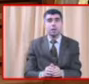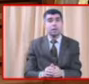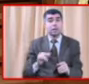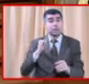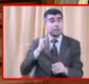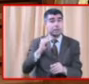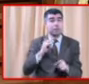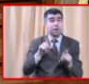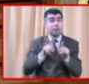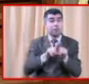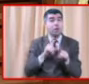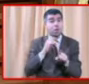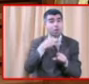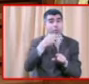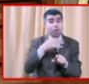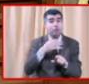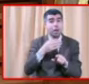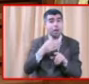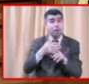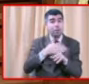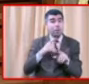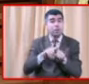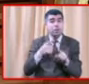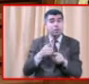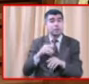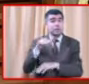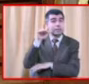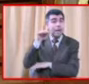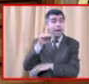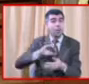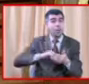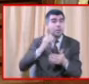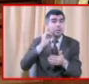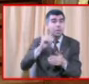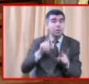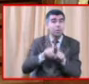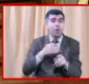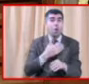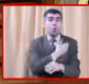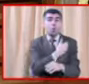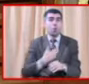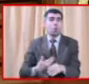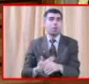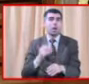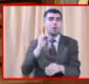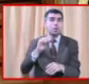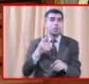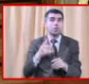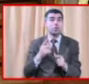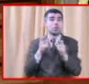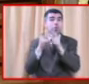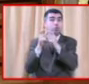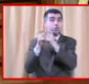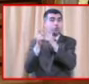أولا فيما كذلك قنطرة ديال تلوين هي في عهد الحكومة الحالية وشركة كازيت، أنه